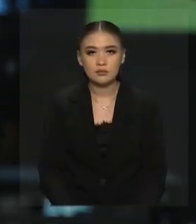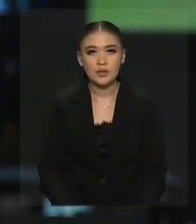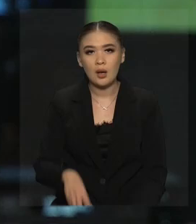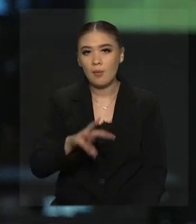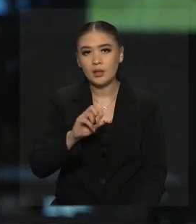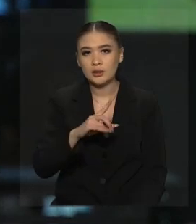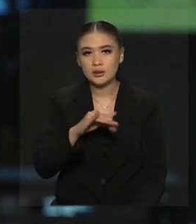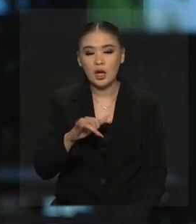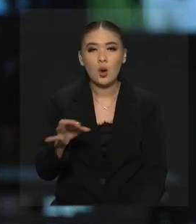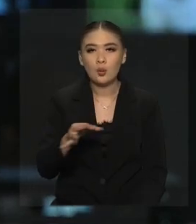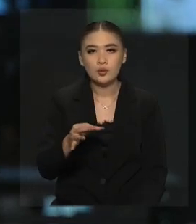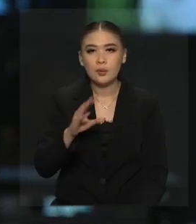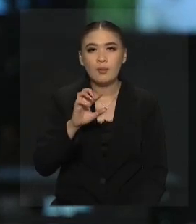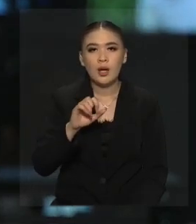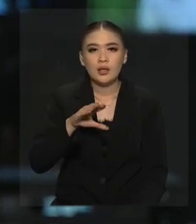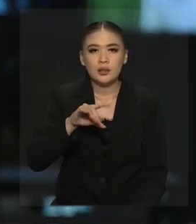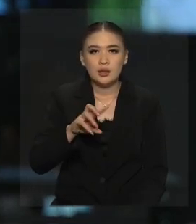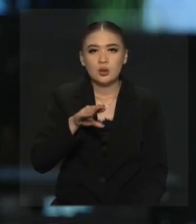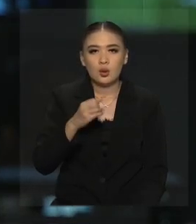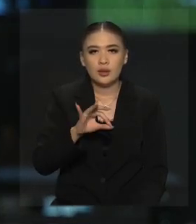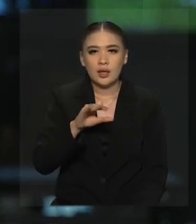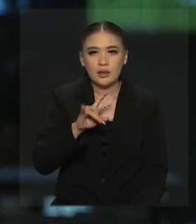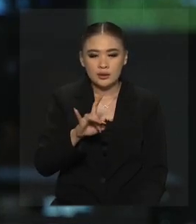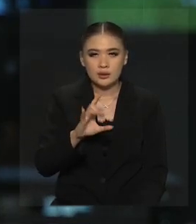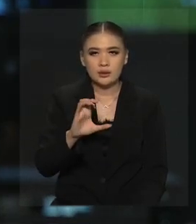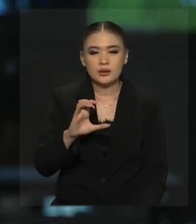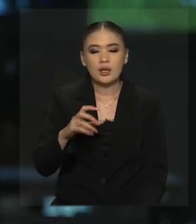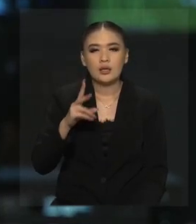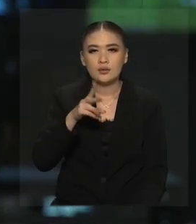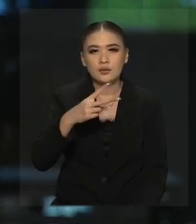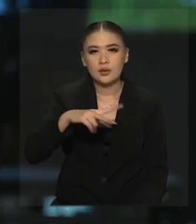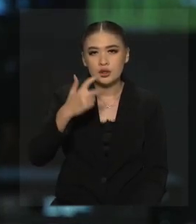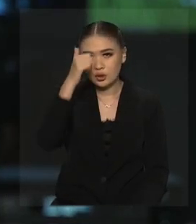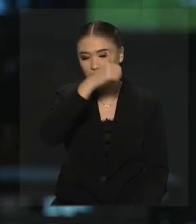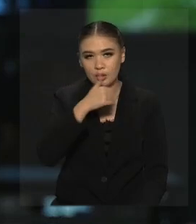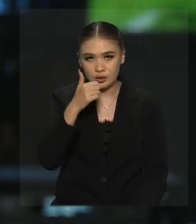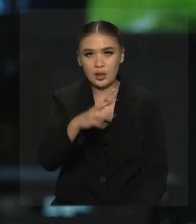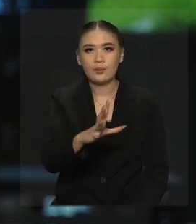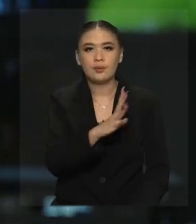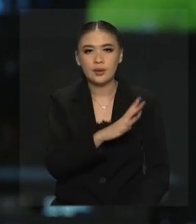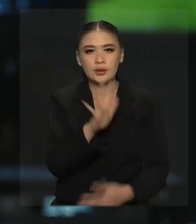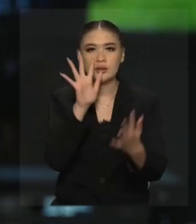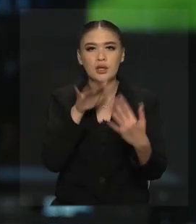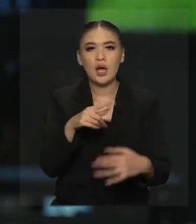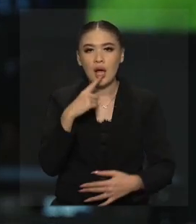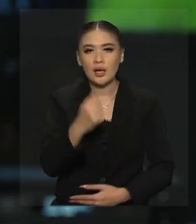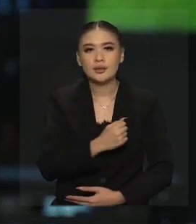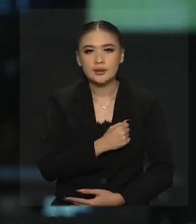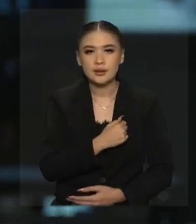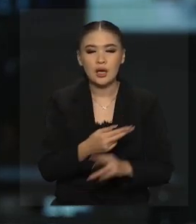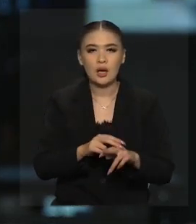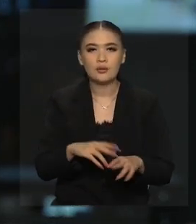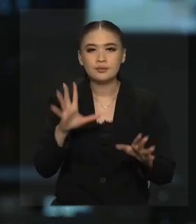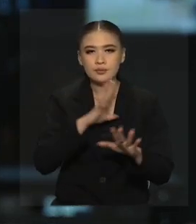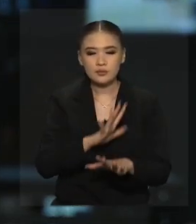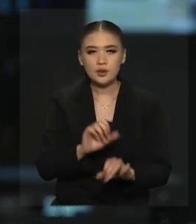Маңғыстау облысында Батыл Тойтарыс 2023 әскери оқу жаттығу өз мәресіне жетті. Тактикалық жиынға құрлық әскерлері, әуе